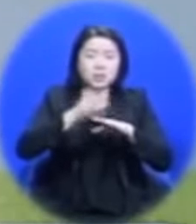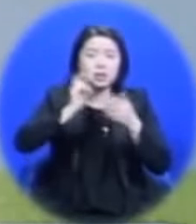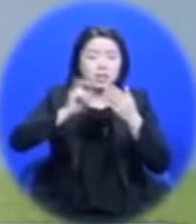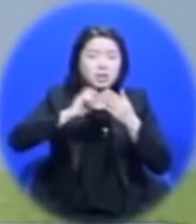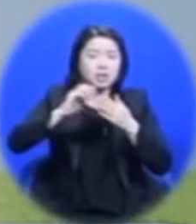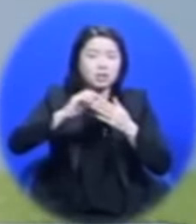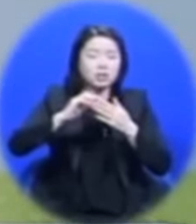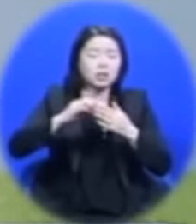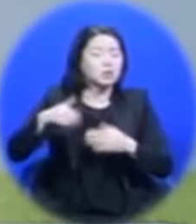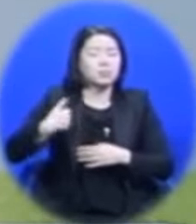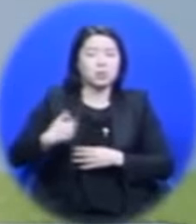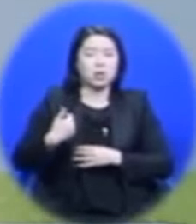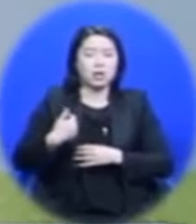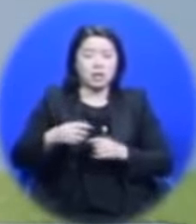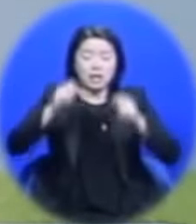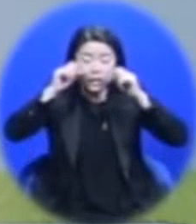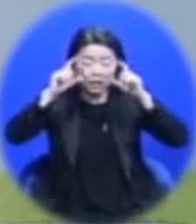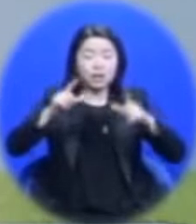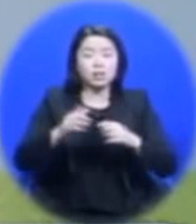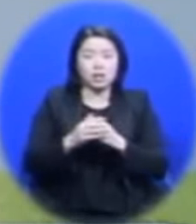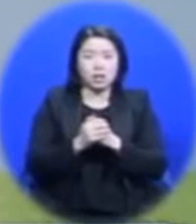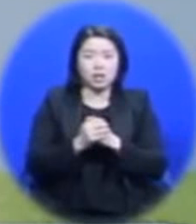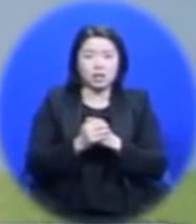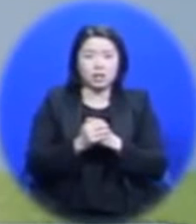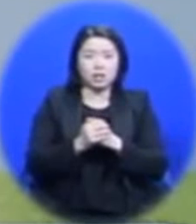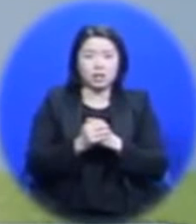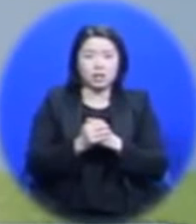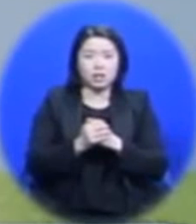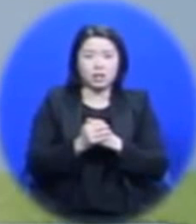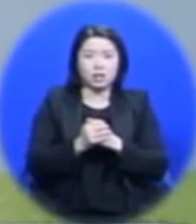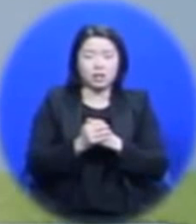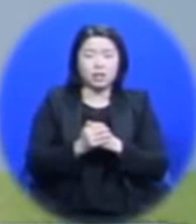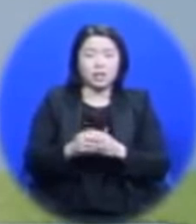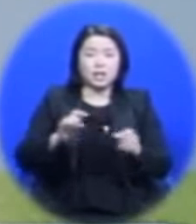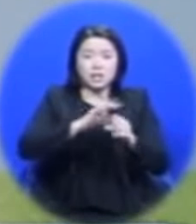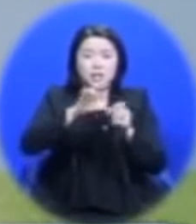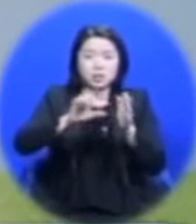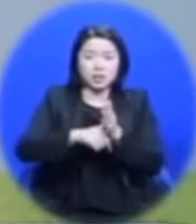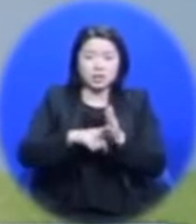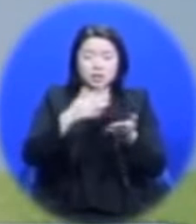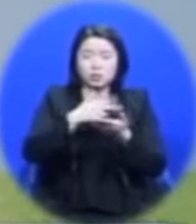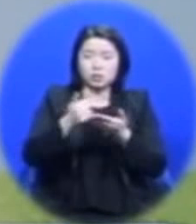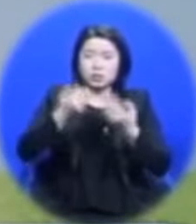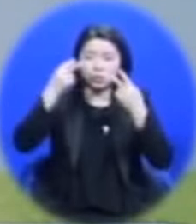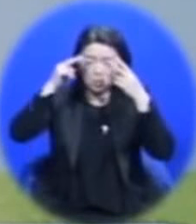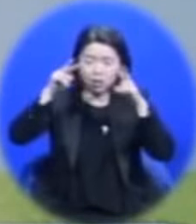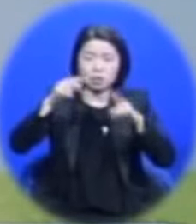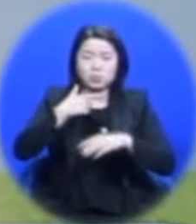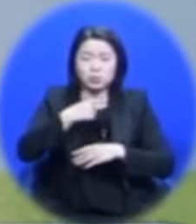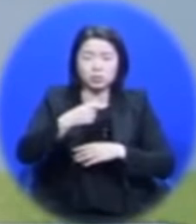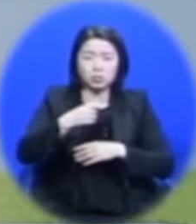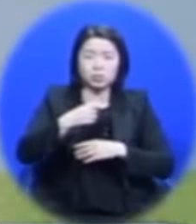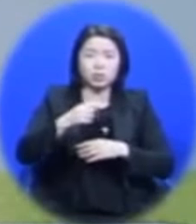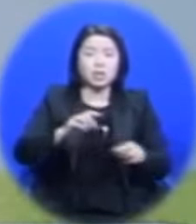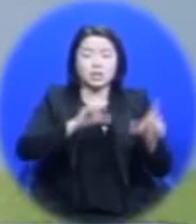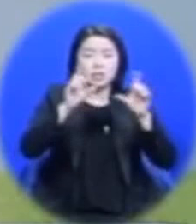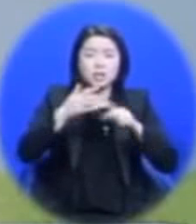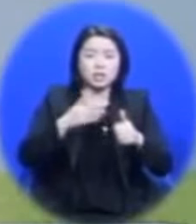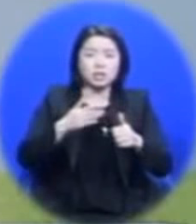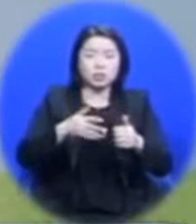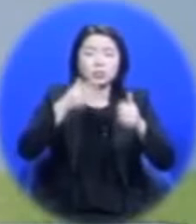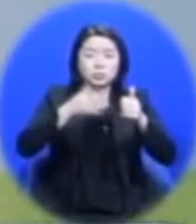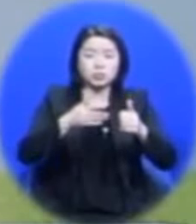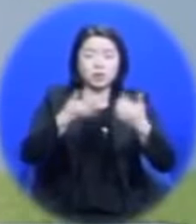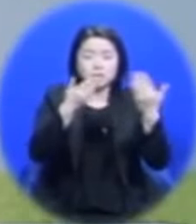거예요. 깨어나라고 하는 거예요. 깨어나라. 24시간 주님을 바라보시고 사시라고 그렇게 권해드리는